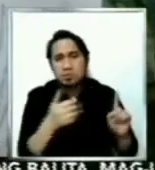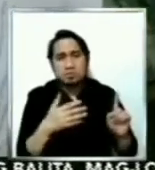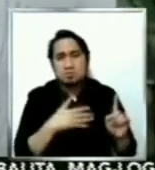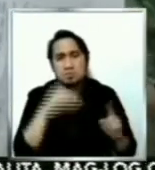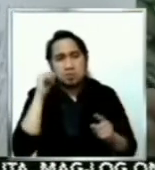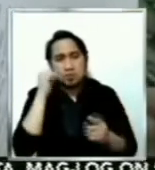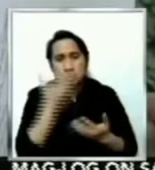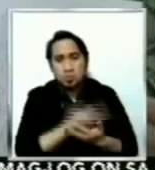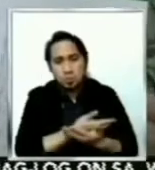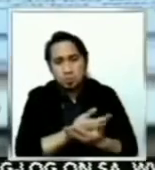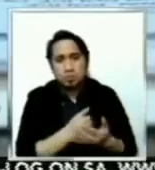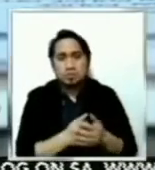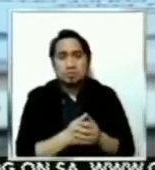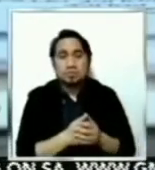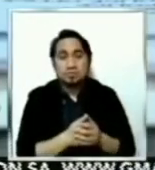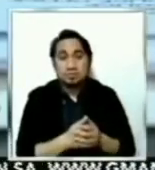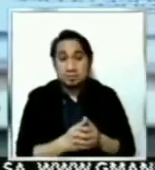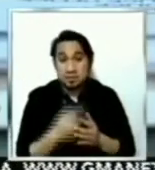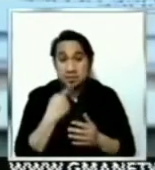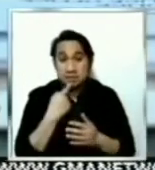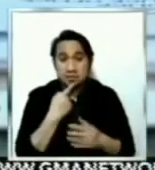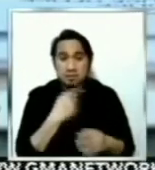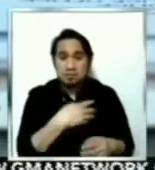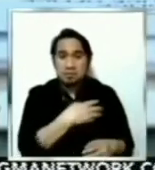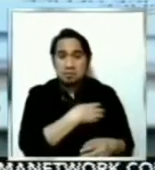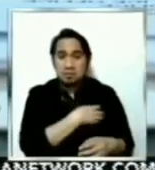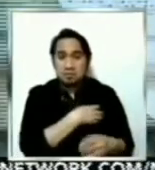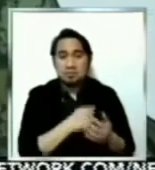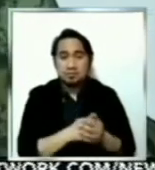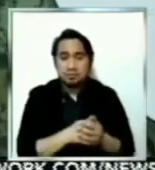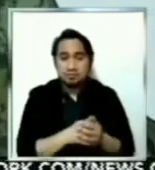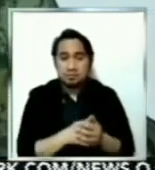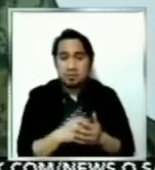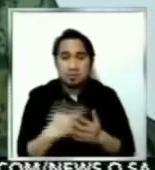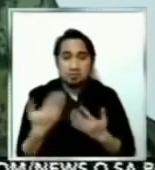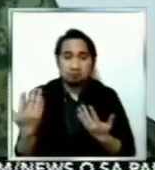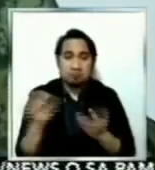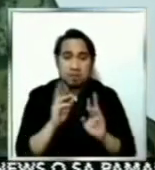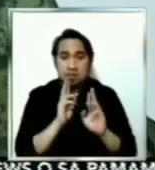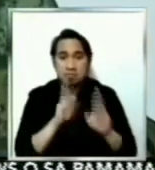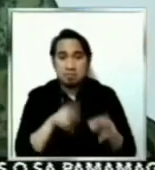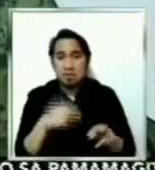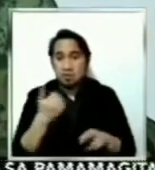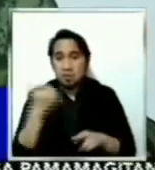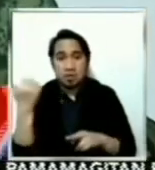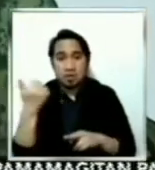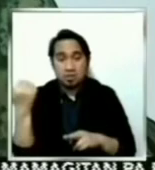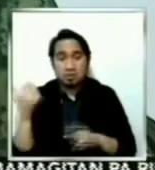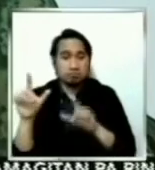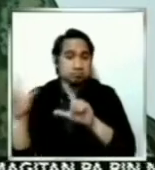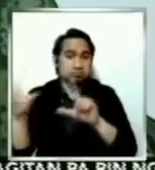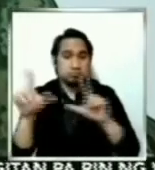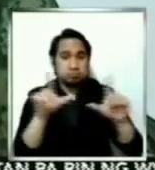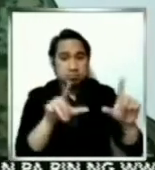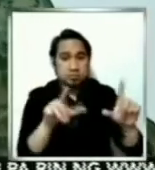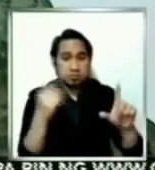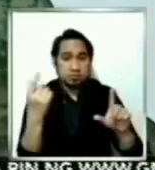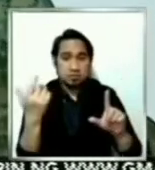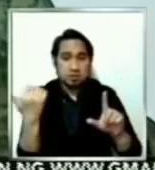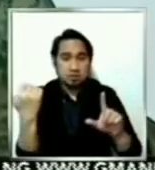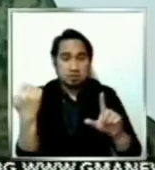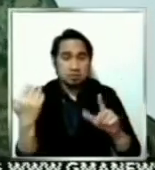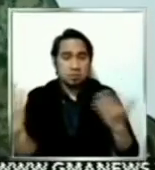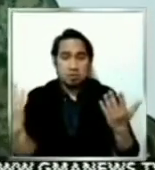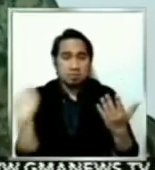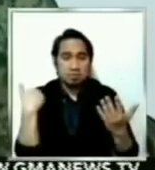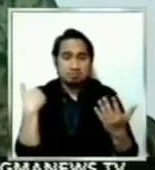Hanggang ngayon, ayon sa polisya, wala pang tugon ang iba pang mga suspect. For sure, merong may lumabas tangan sa kanya.